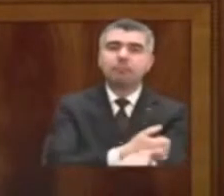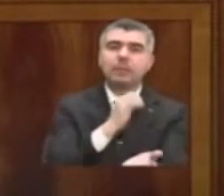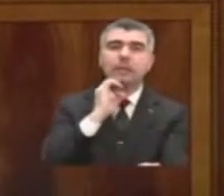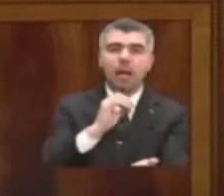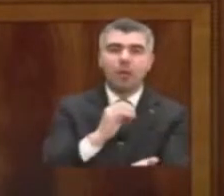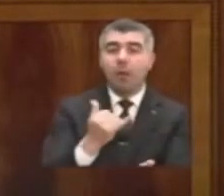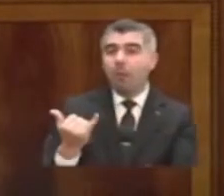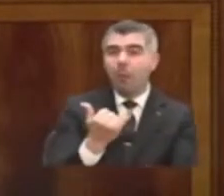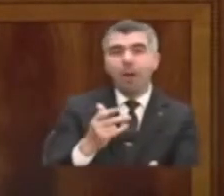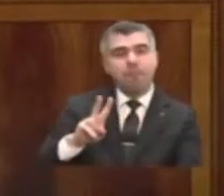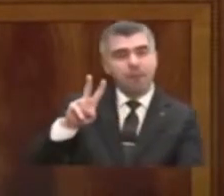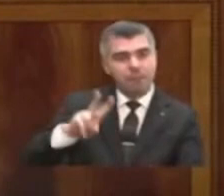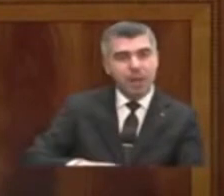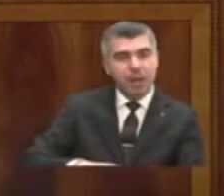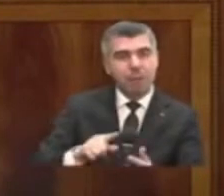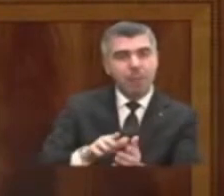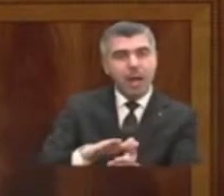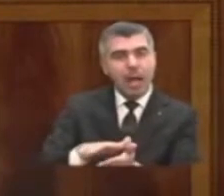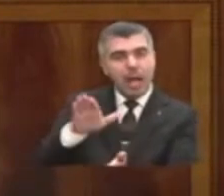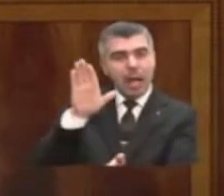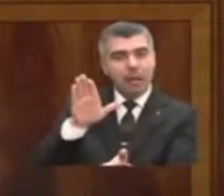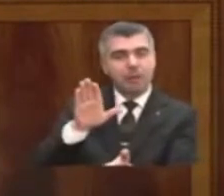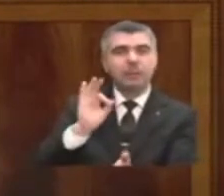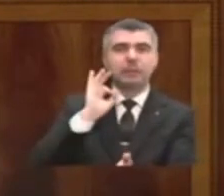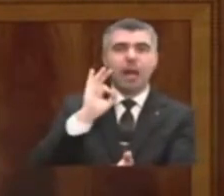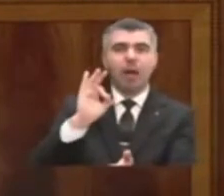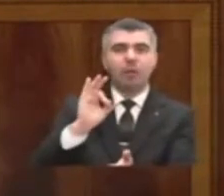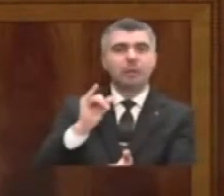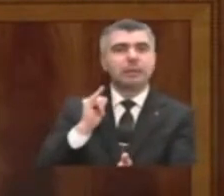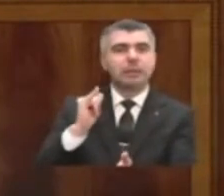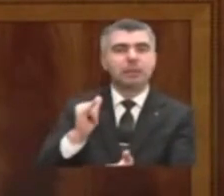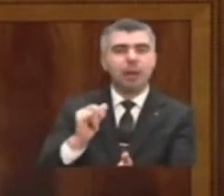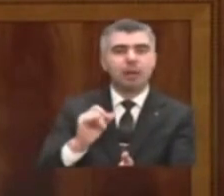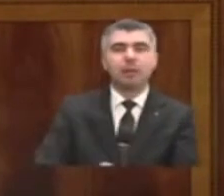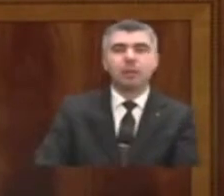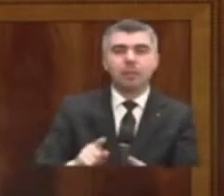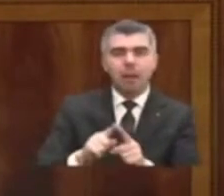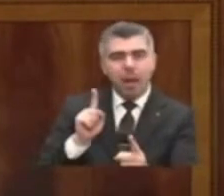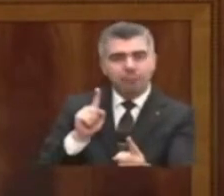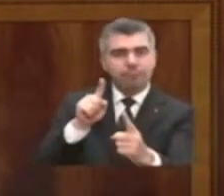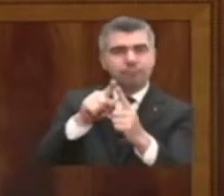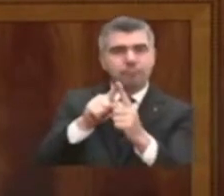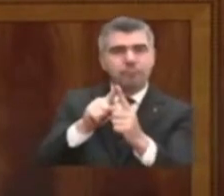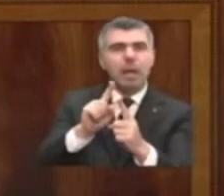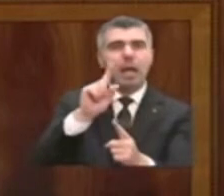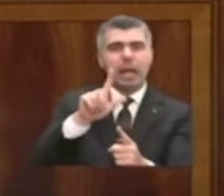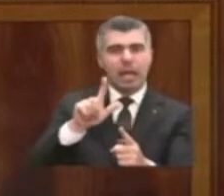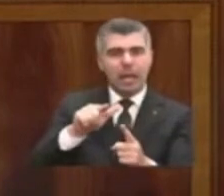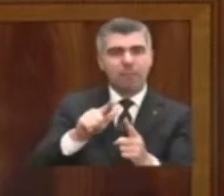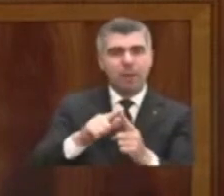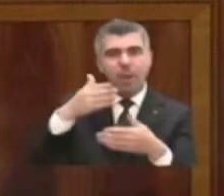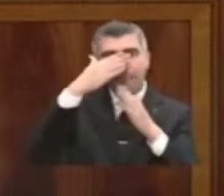ان المغرب اذا عاهد وفاء وان هذا الاستهداف المنهج ضد بلدنا